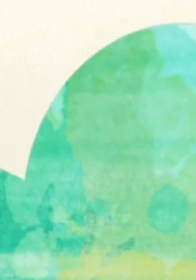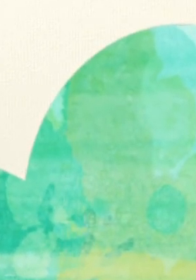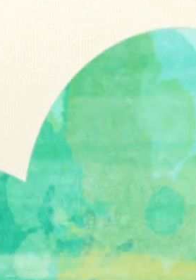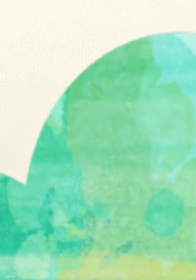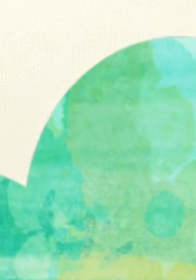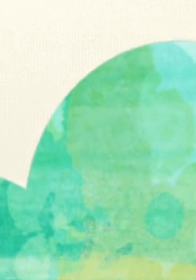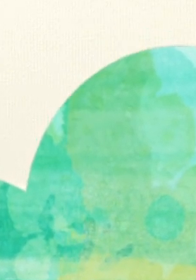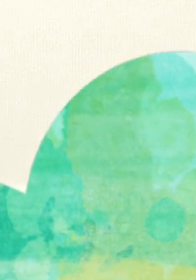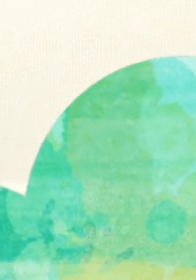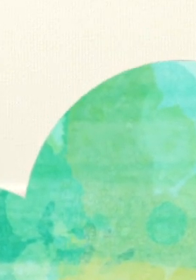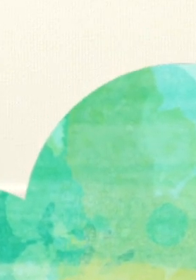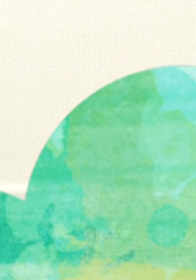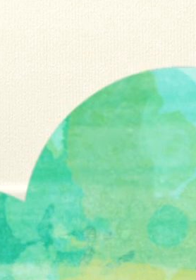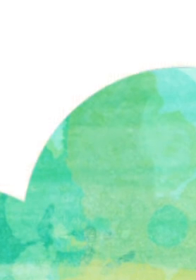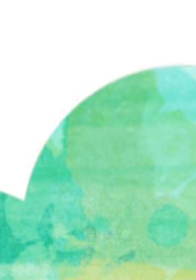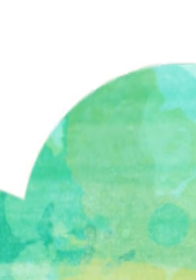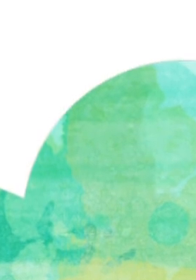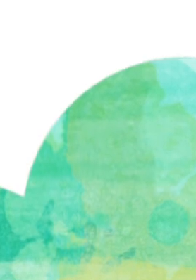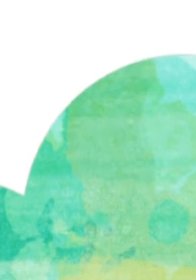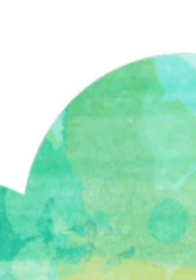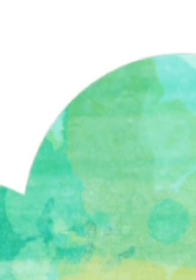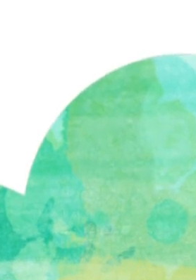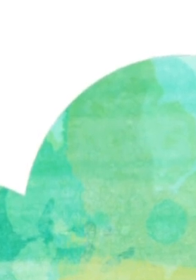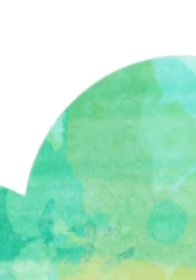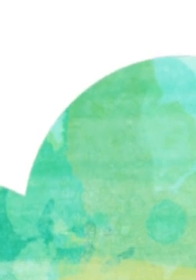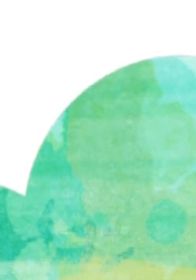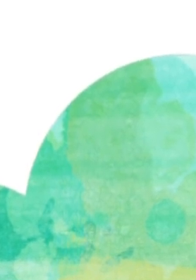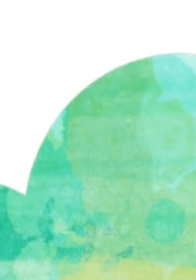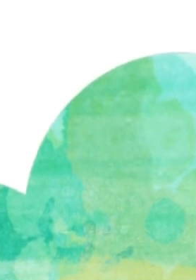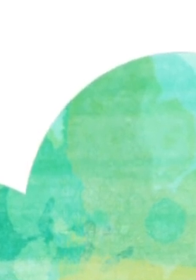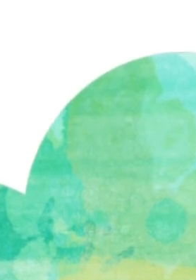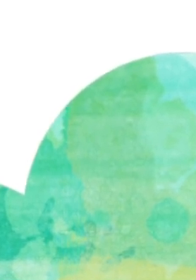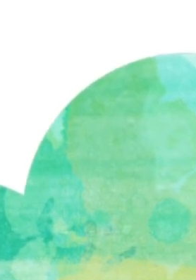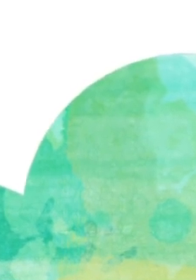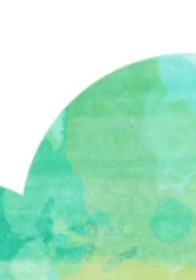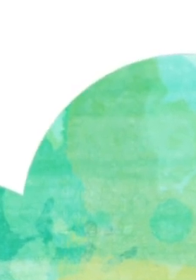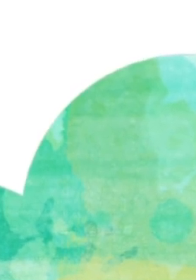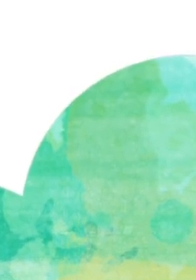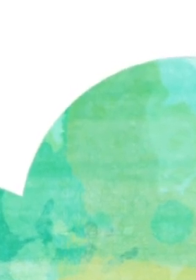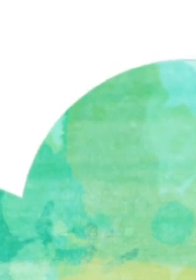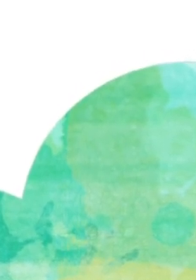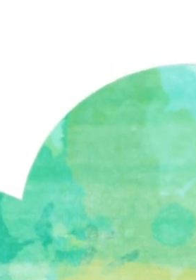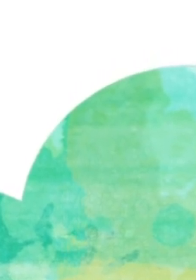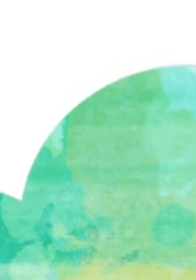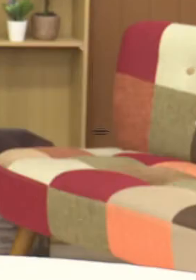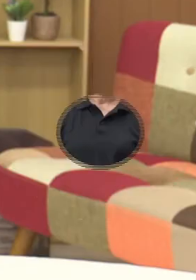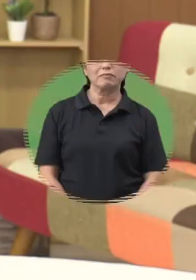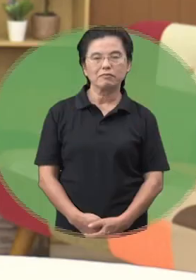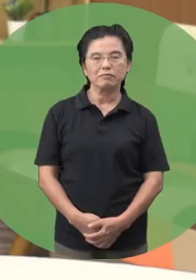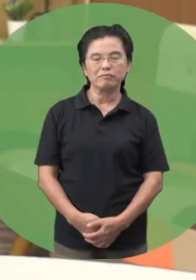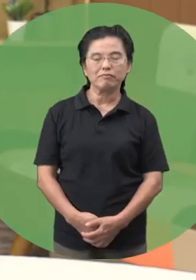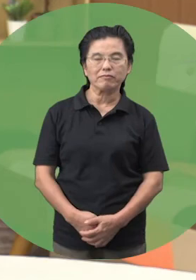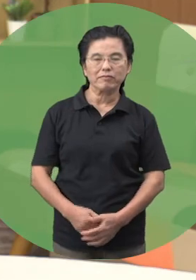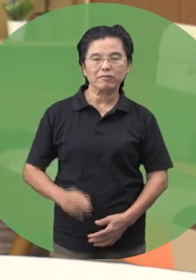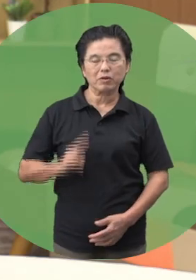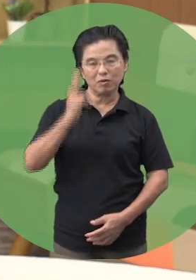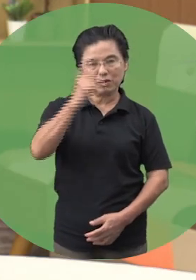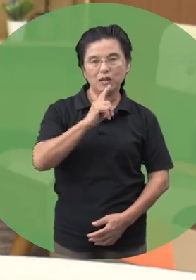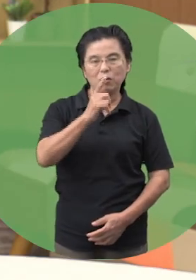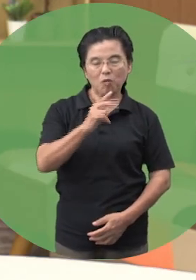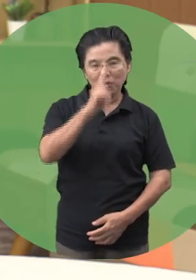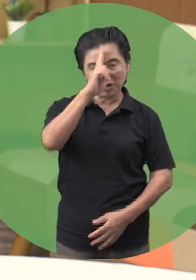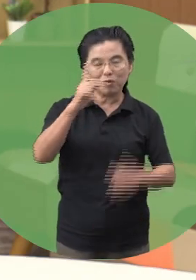のロック、オーバーディアソー。サムワンスカレーマヤガマラ。 ハイタ